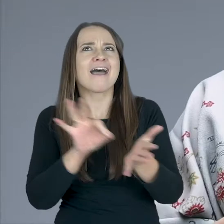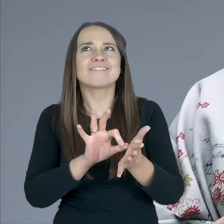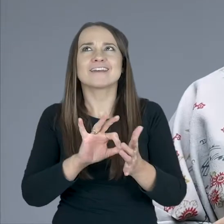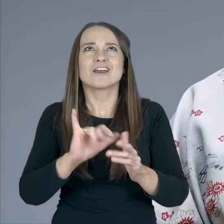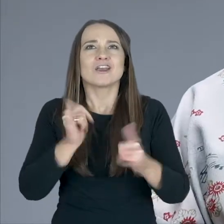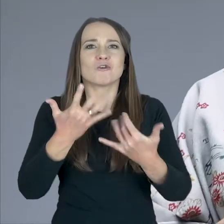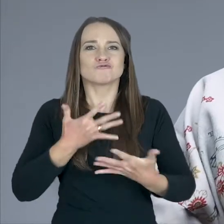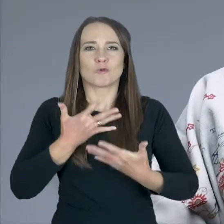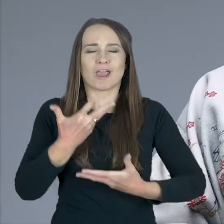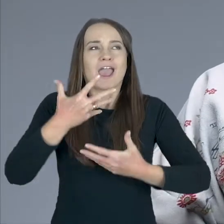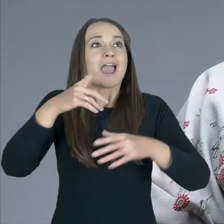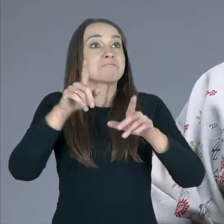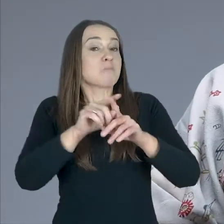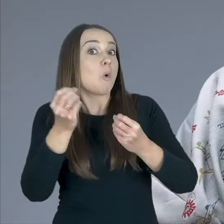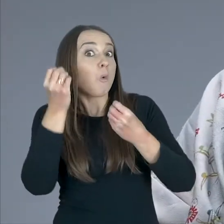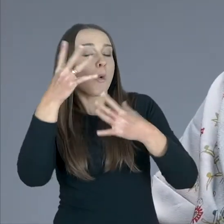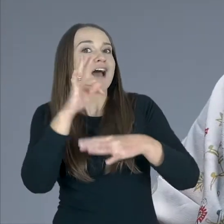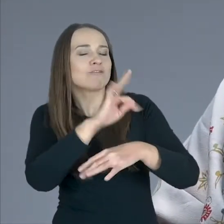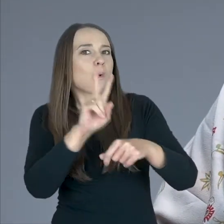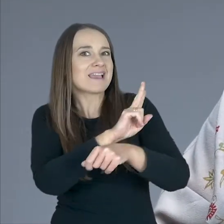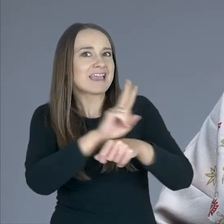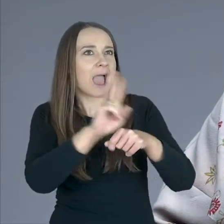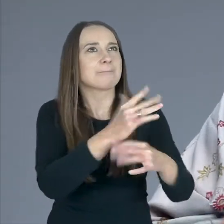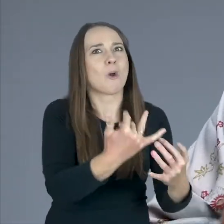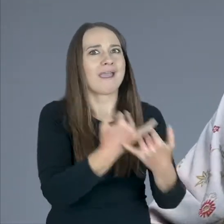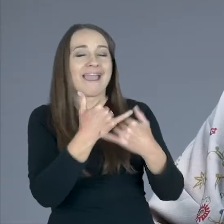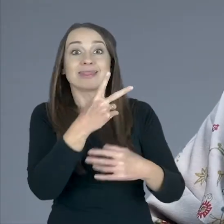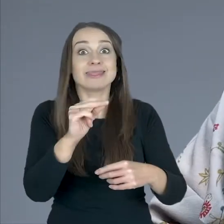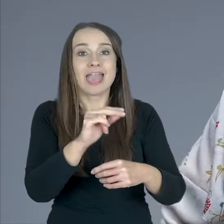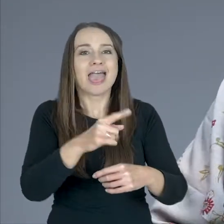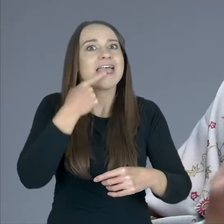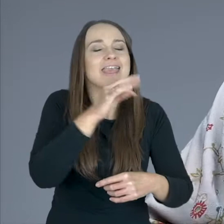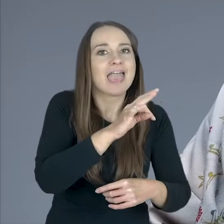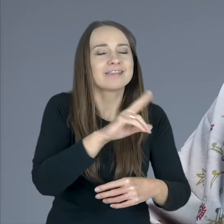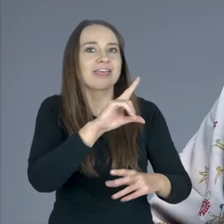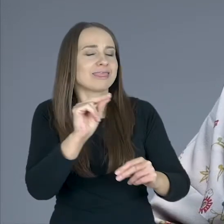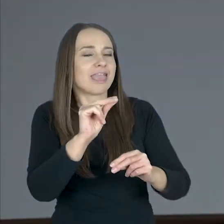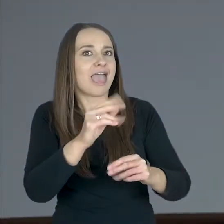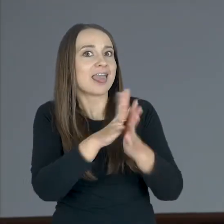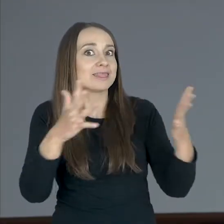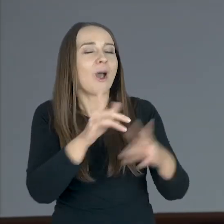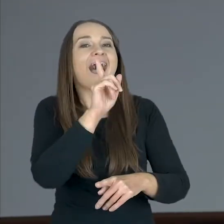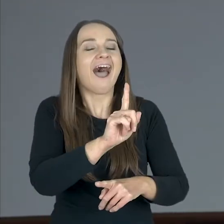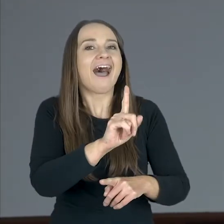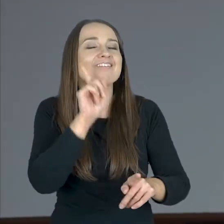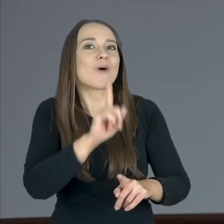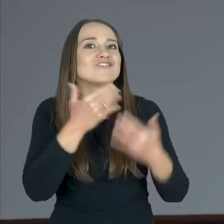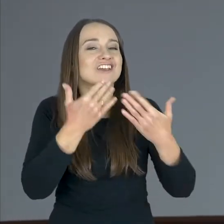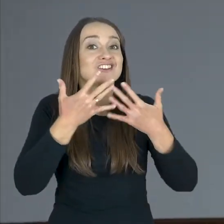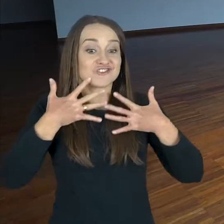właśnie pewne uwewnętrznianie kultury japońskiej nie przez język, nie przez literaturę, ale przez ciało.